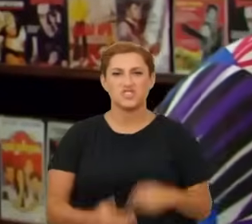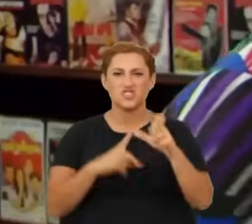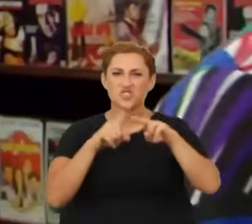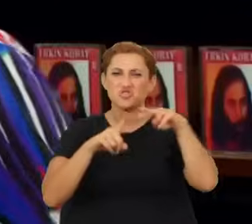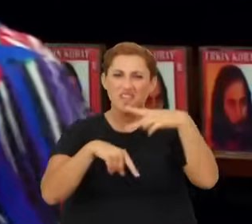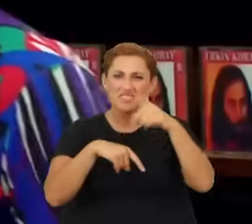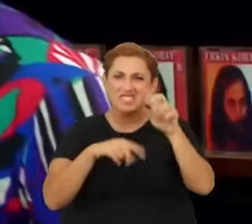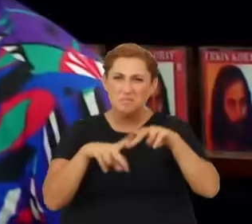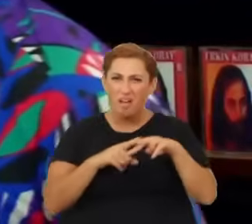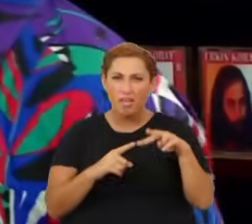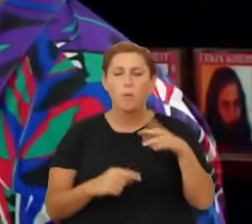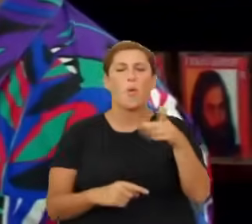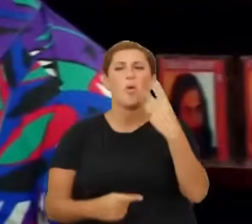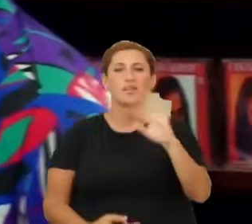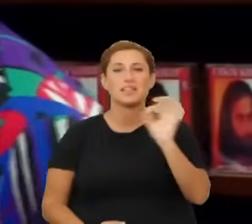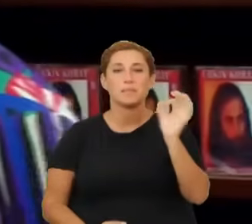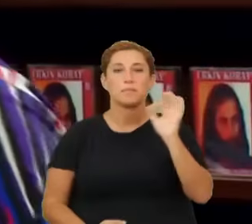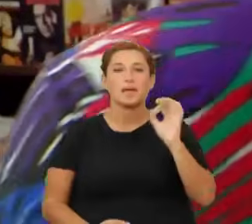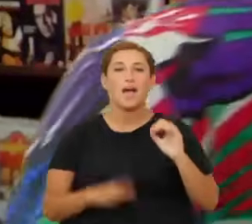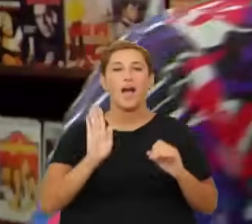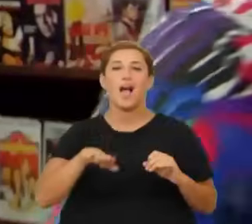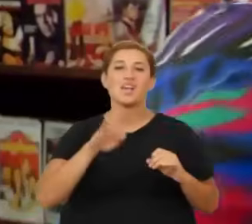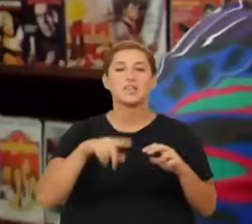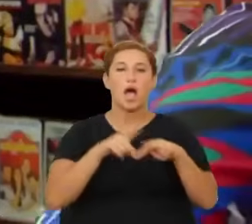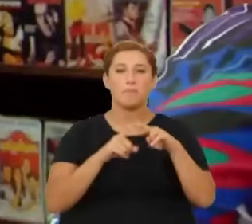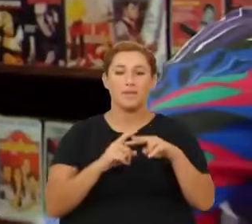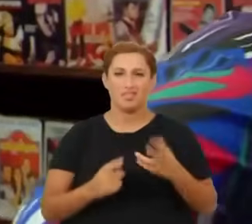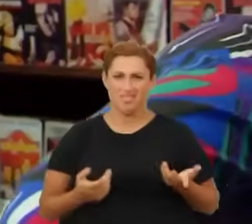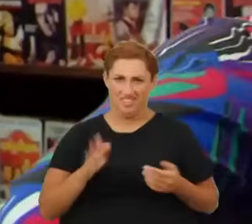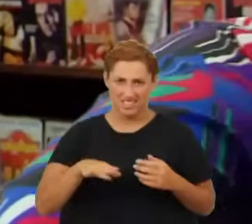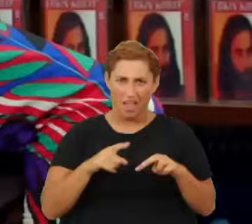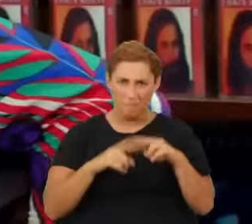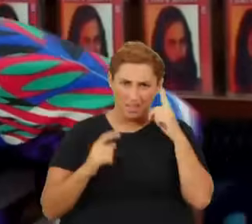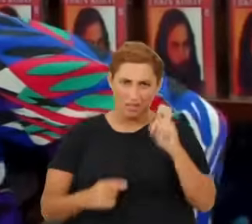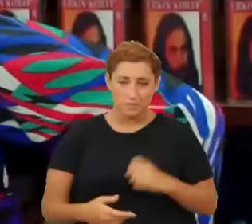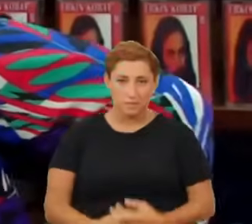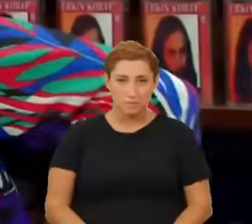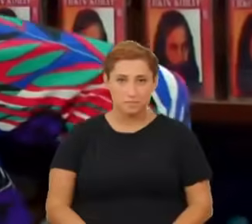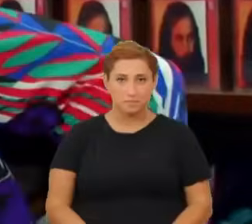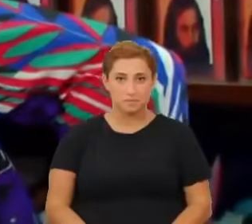Şanzıman Ahmet. Şanzıman olmadı değil mi? Aragaz Ahmet. Aragaz